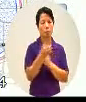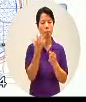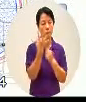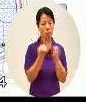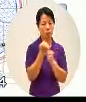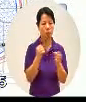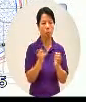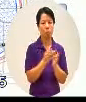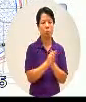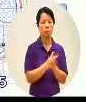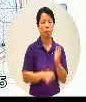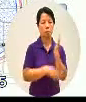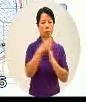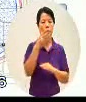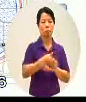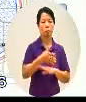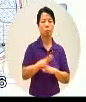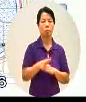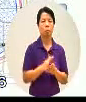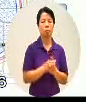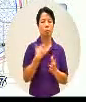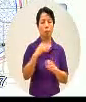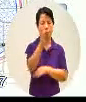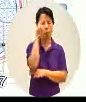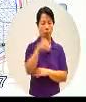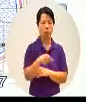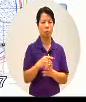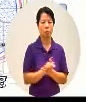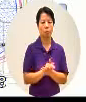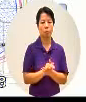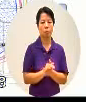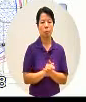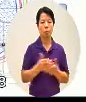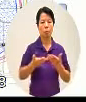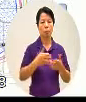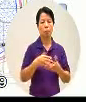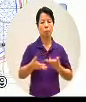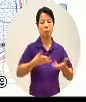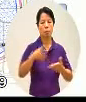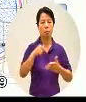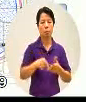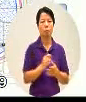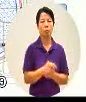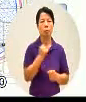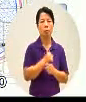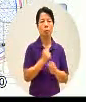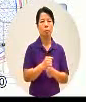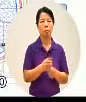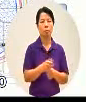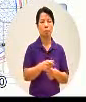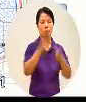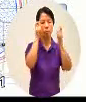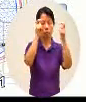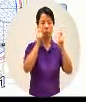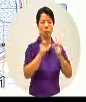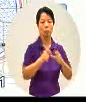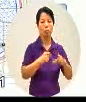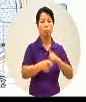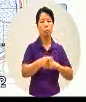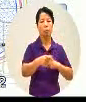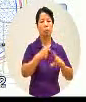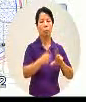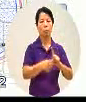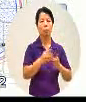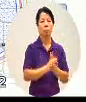水？因为咱的政府的德政设了一个高雄园区，就